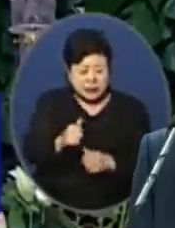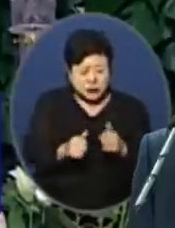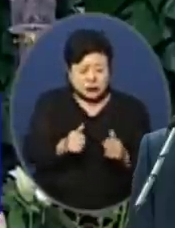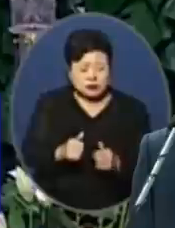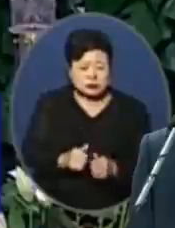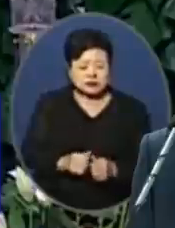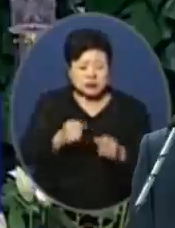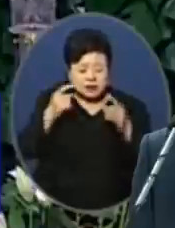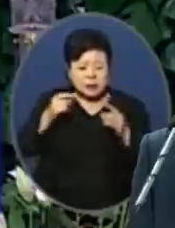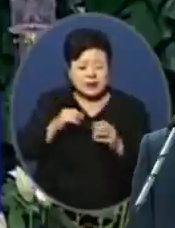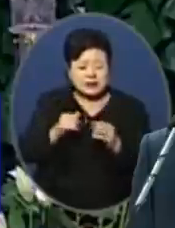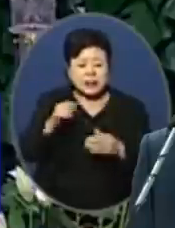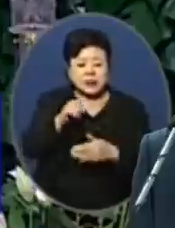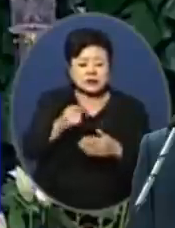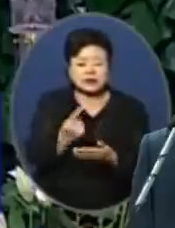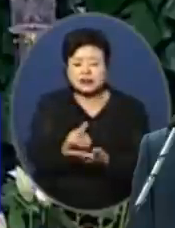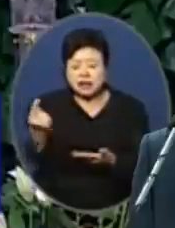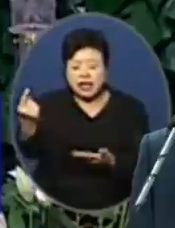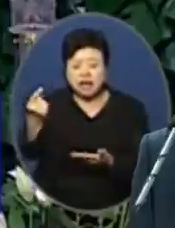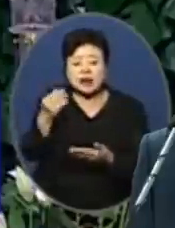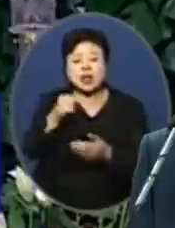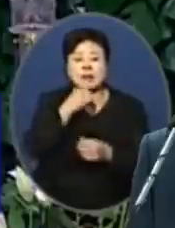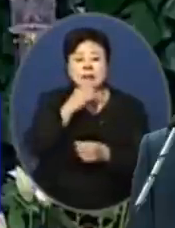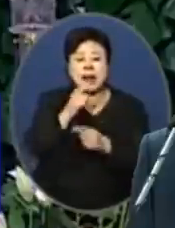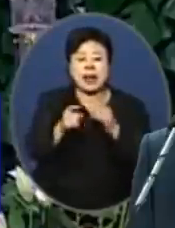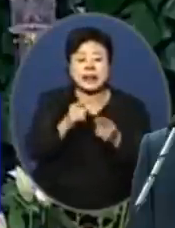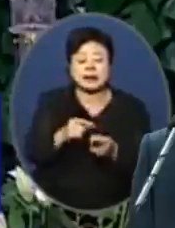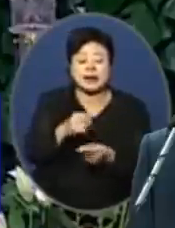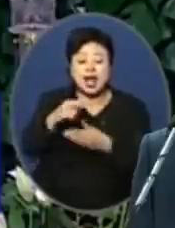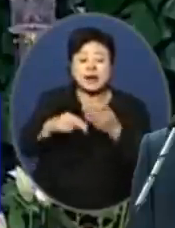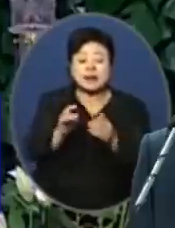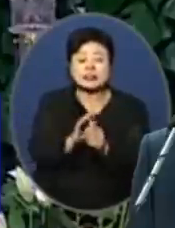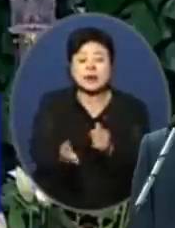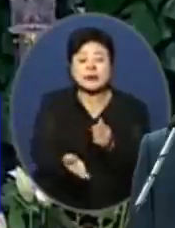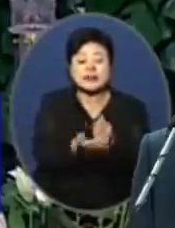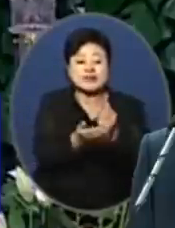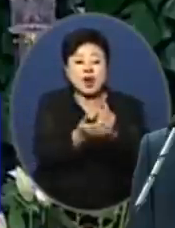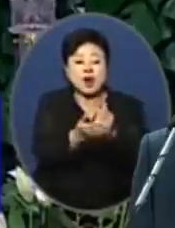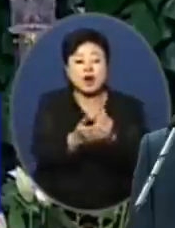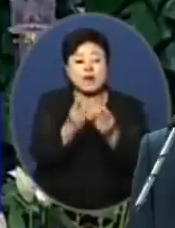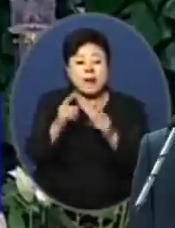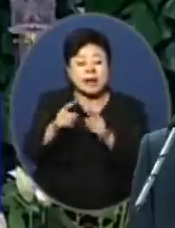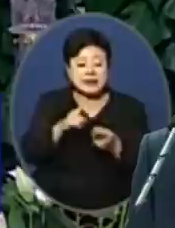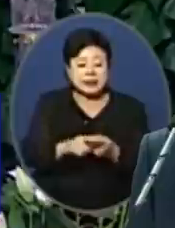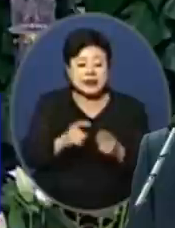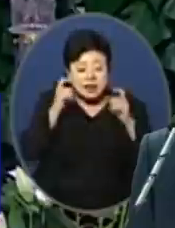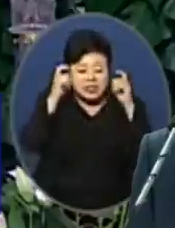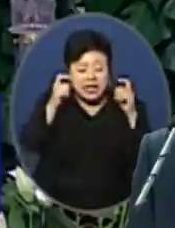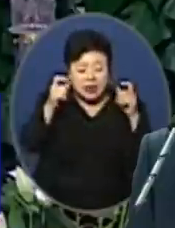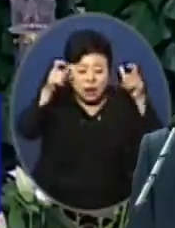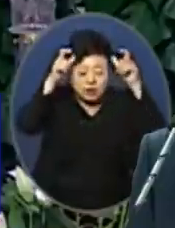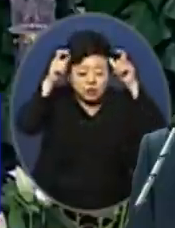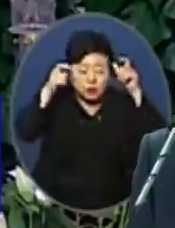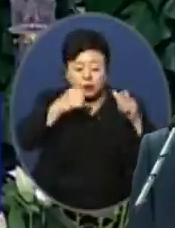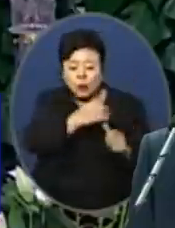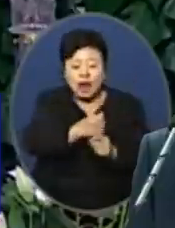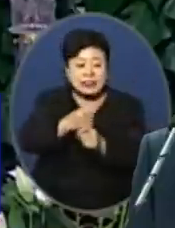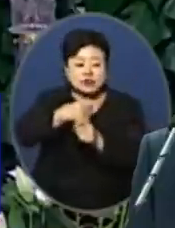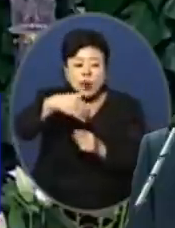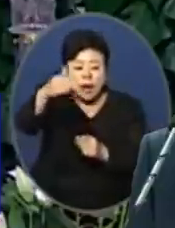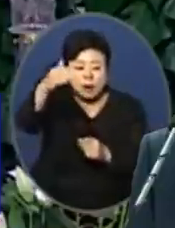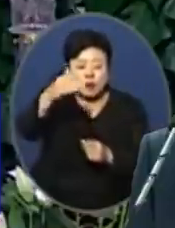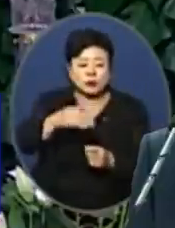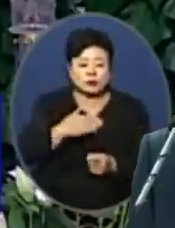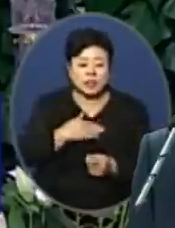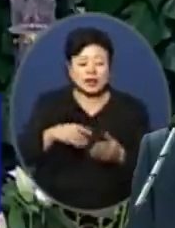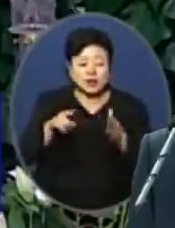자손은 일어나 내 백성 가운데서 떠나 너희 말대로 가서 야훼를 섬기며 너희 말한 대로 너희 양과 너희 소도